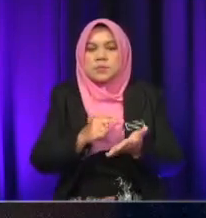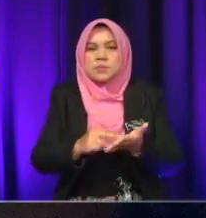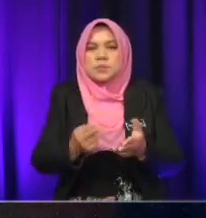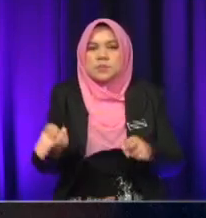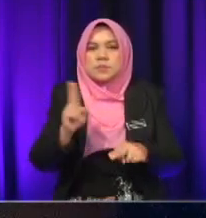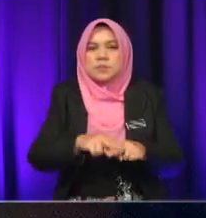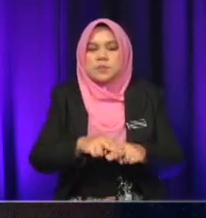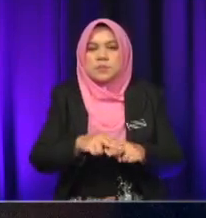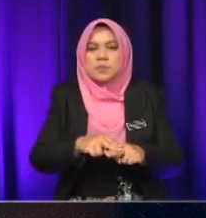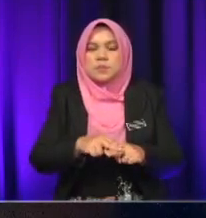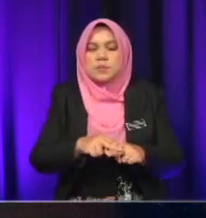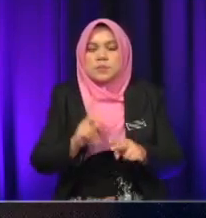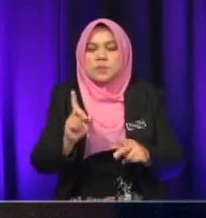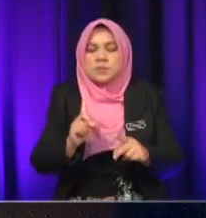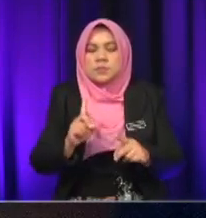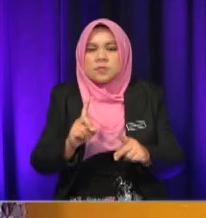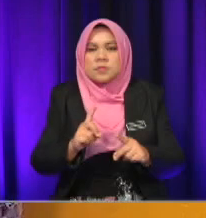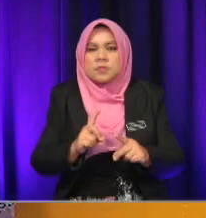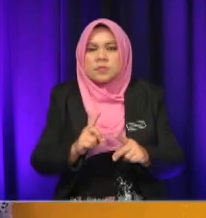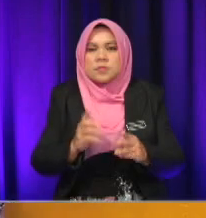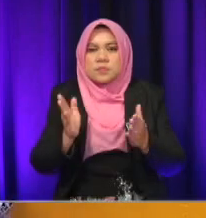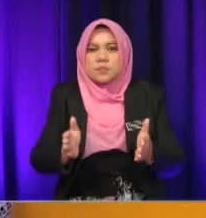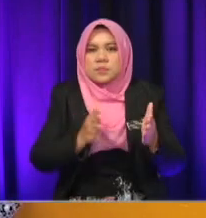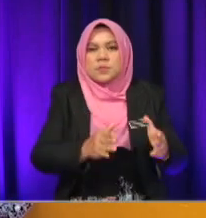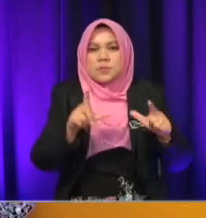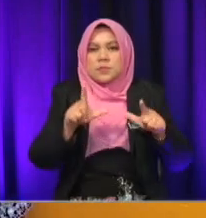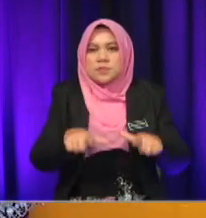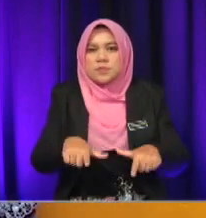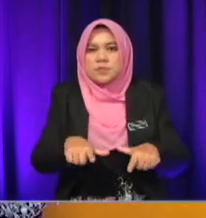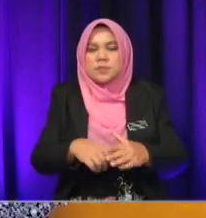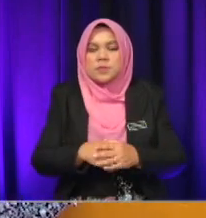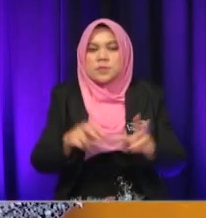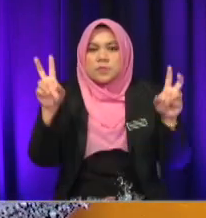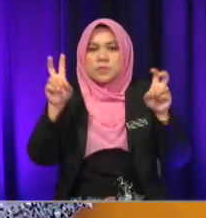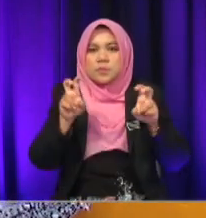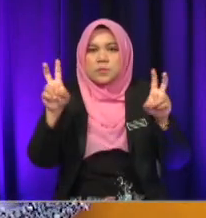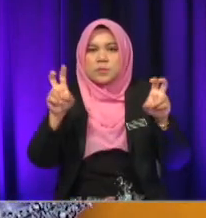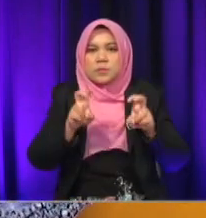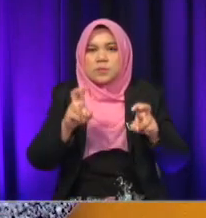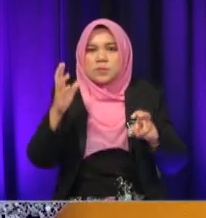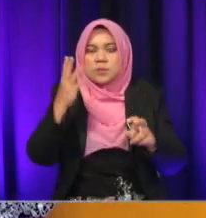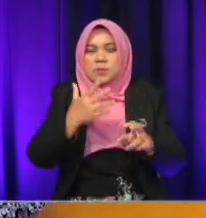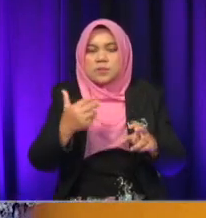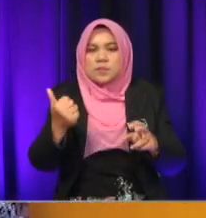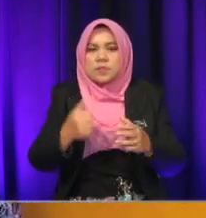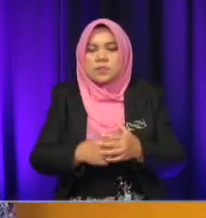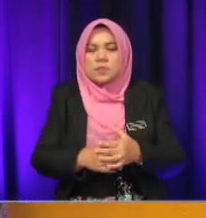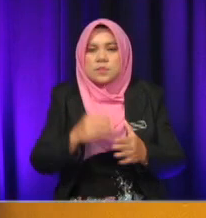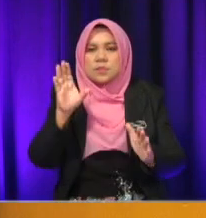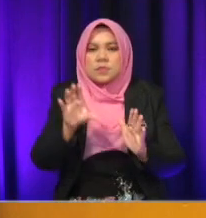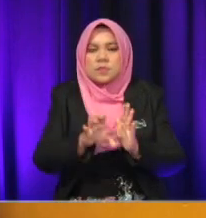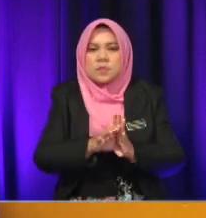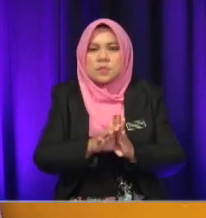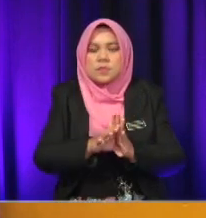di mana rupa susun letaknya, okey, tajuknya yang menarik. Betul. Di mana gambar